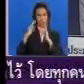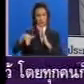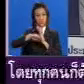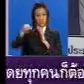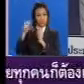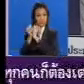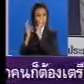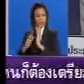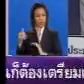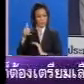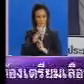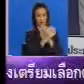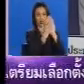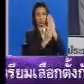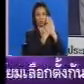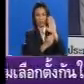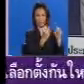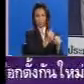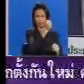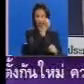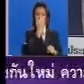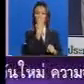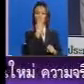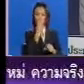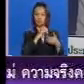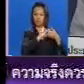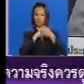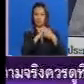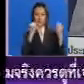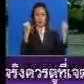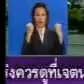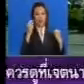การฝึกอบรมได้โดยไม่มีการแบ่งแยกติดตามได้จากรายงานสามัคคีคือพลังค่ะ